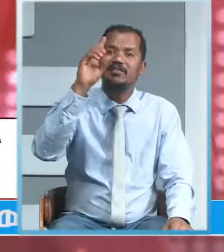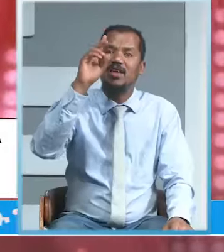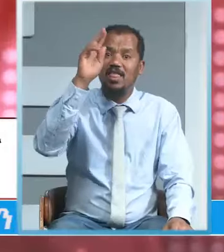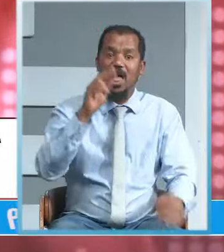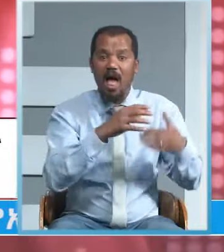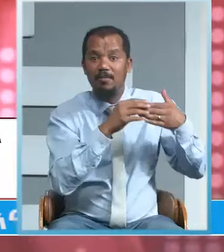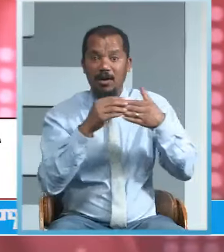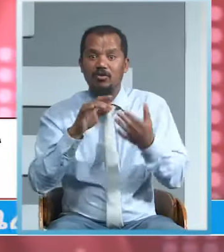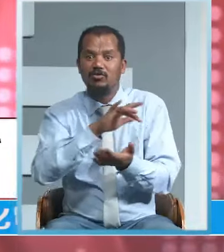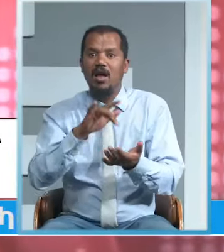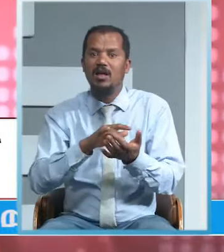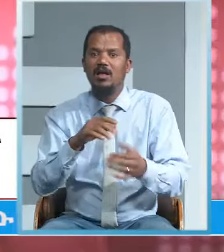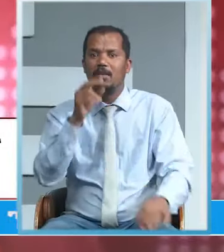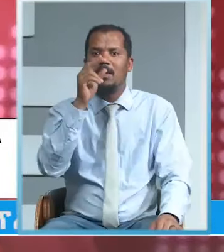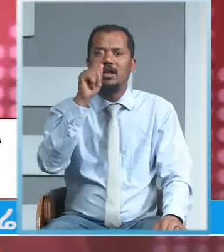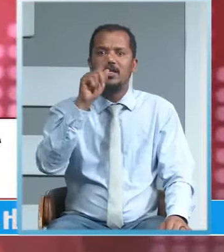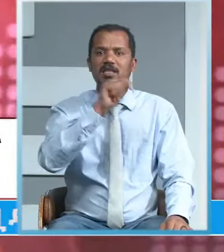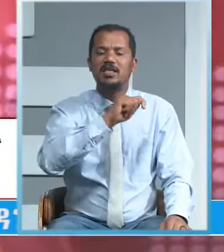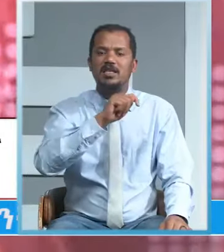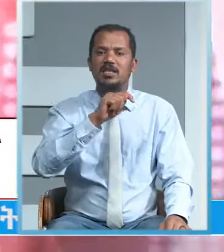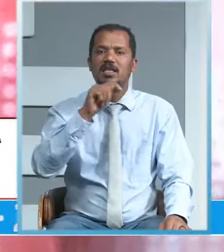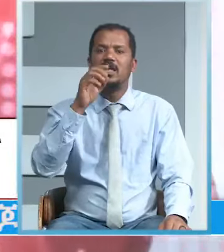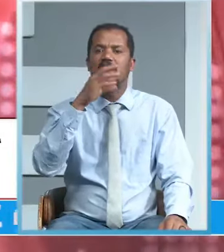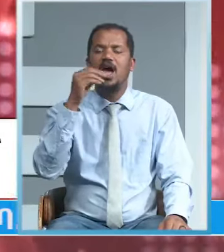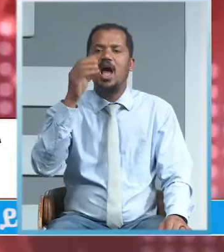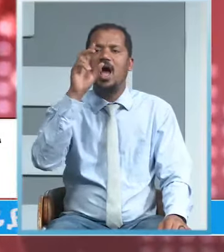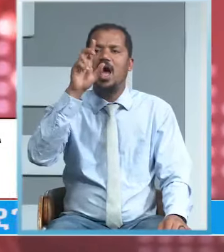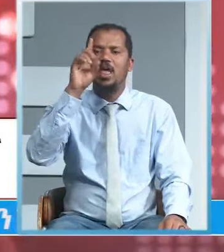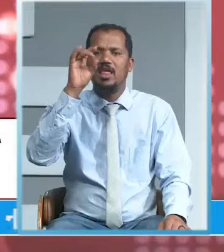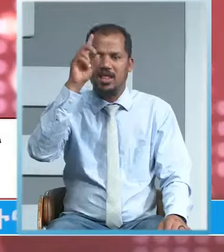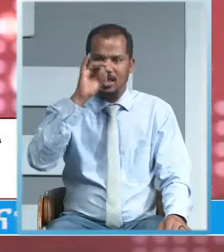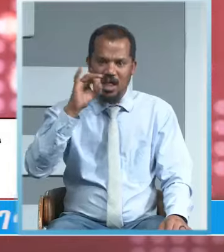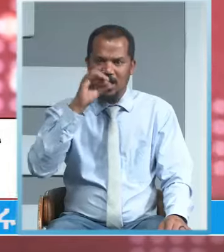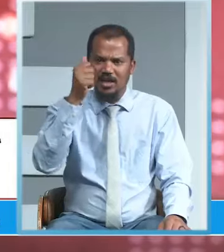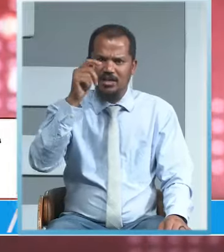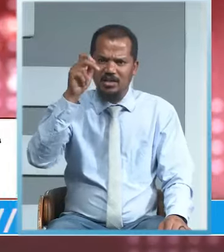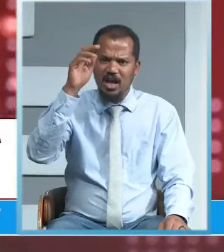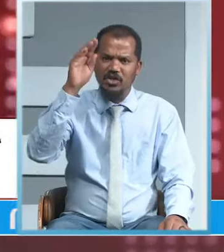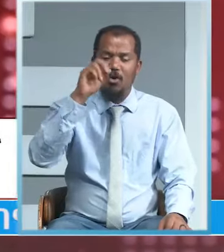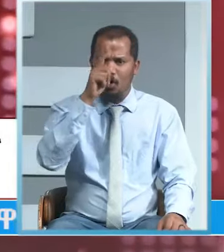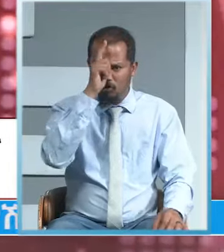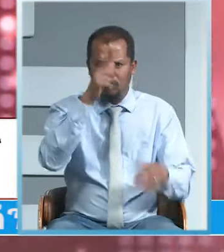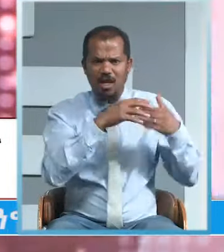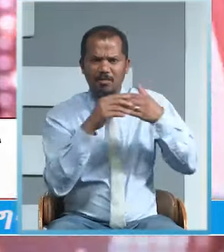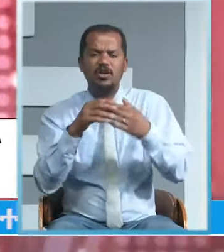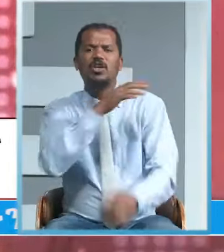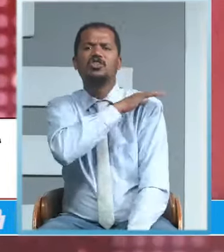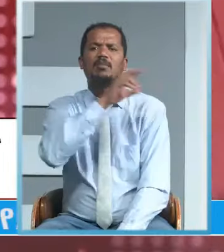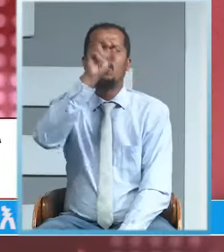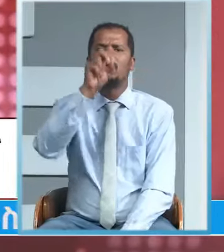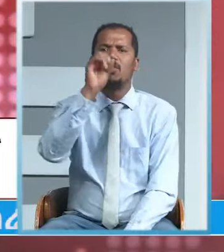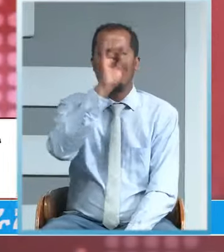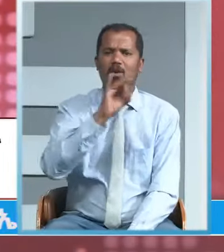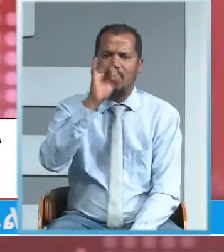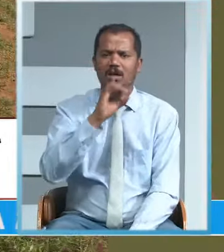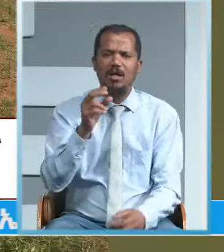አመራሮች መካከል ባንቲ ኃይሌና እንደሻው የሚባሉ የሎጂስቲክስ አመራሮች እንዲሁም ሻምበል ዋሌ፣